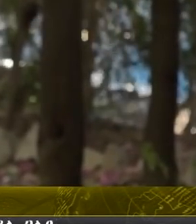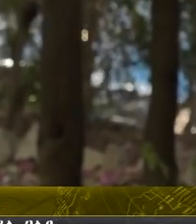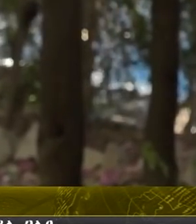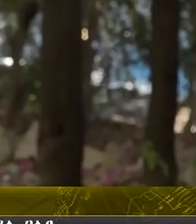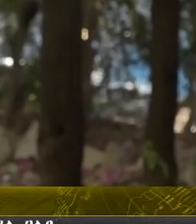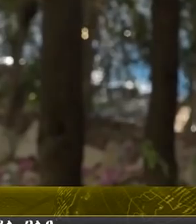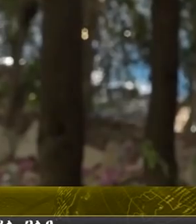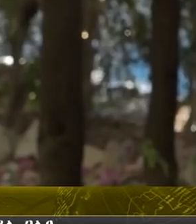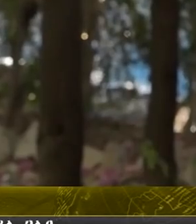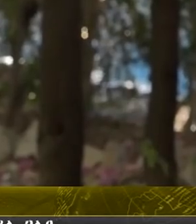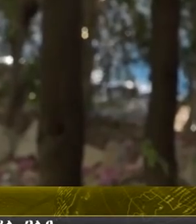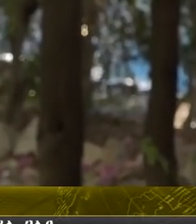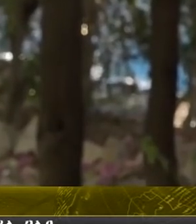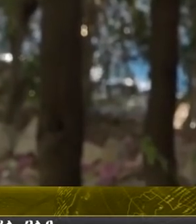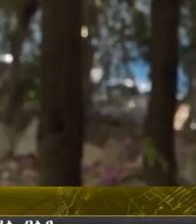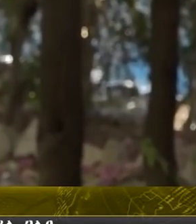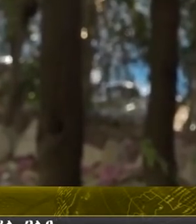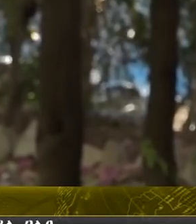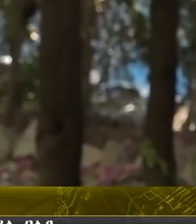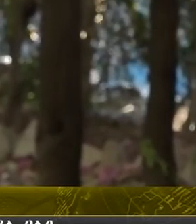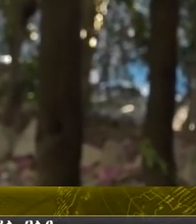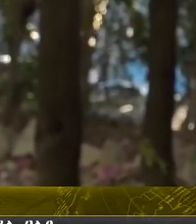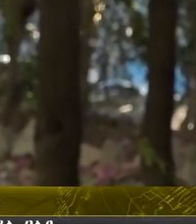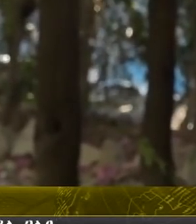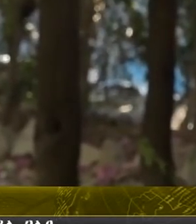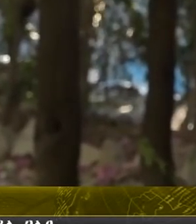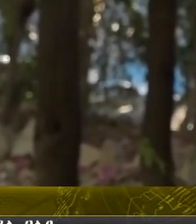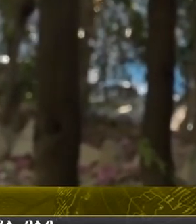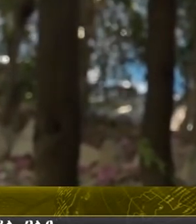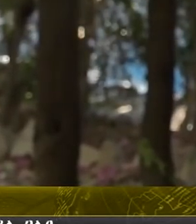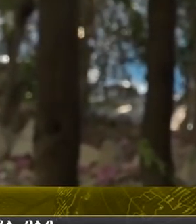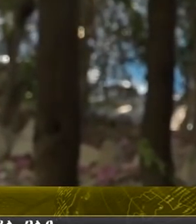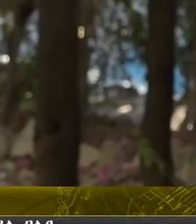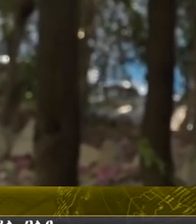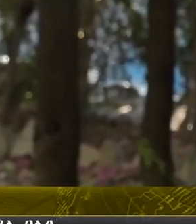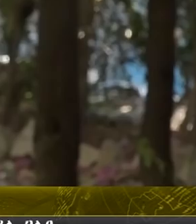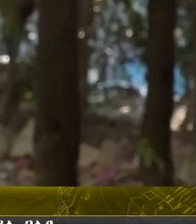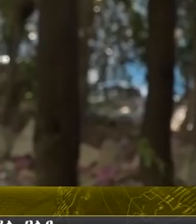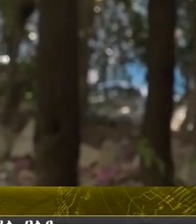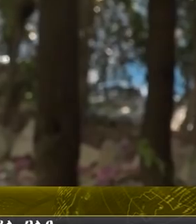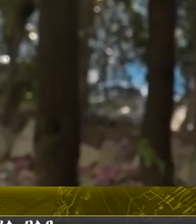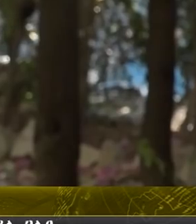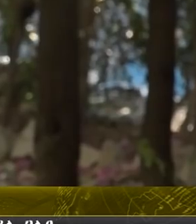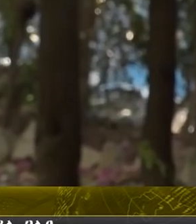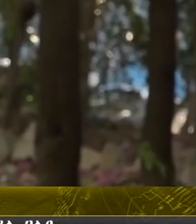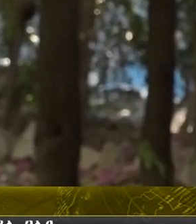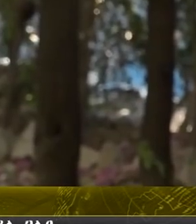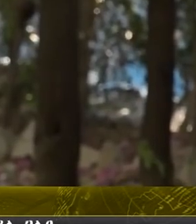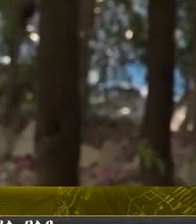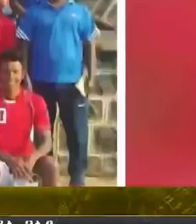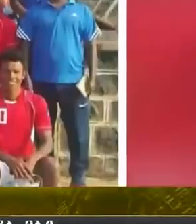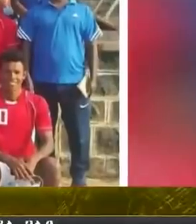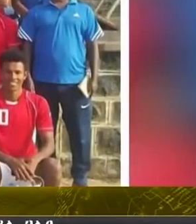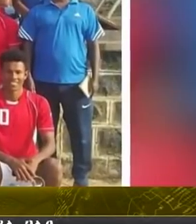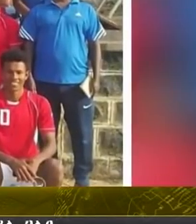ፕሮፖዛል ኦረዲ ፀዲቁስ ነቶም ኣሰልጠንቲ ውዕል ክንፍርም ውዕል ወዲና ገለ ኢልና ዝሃለና እዩ ነገራት